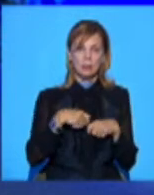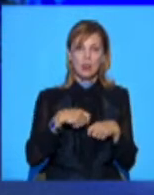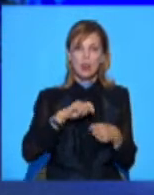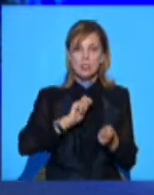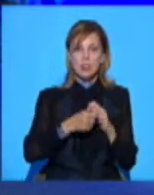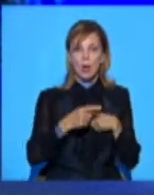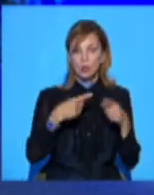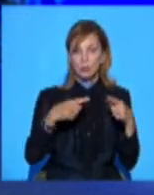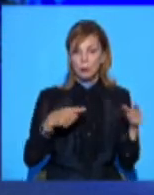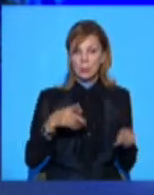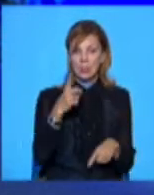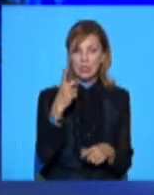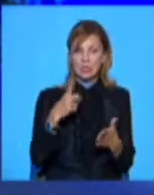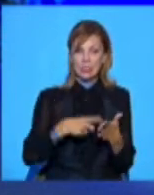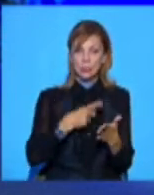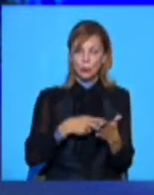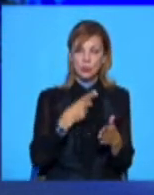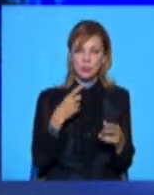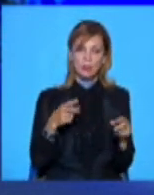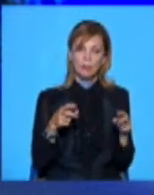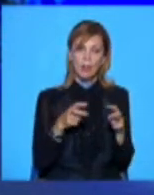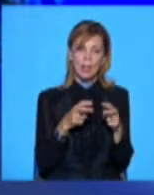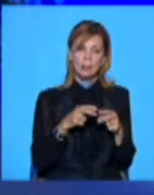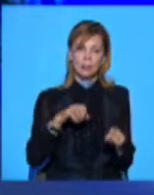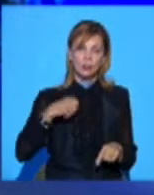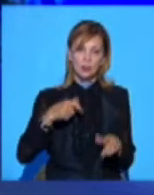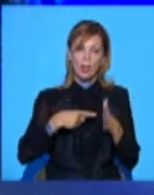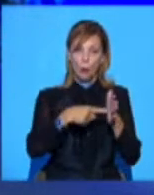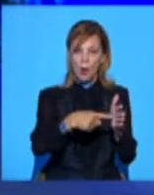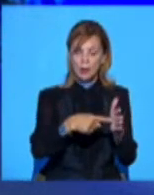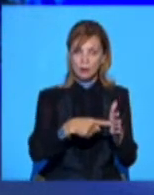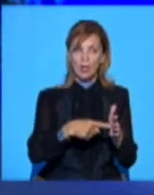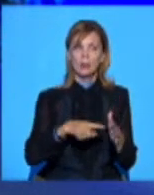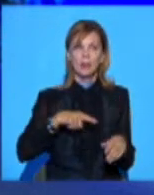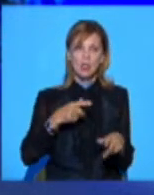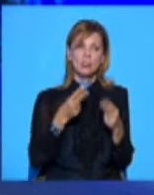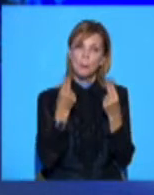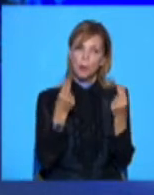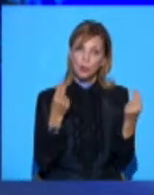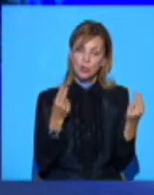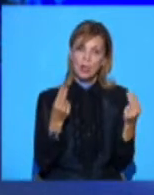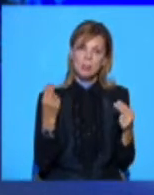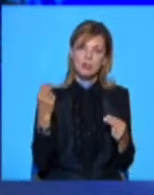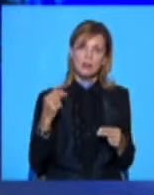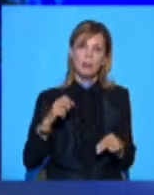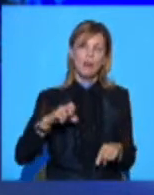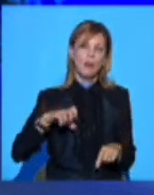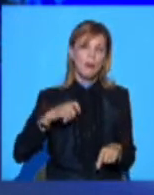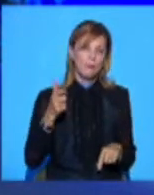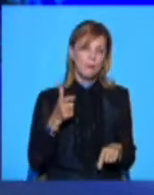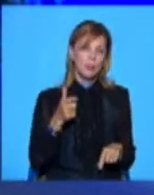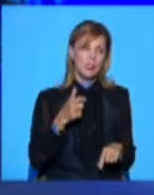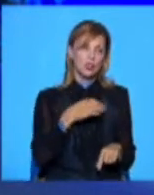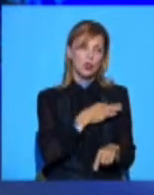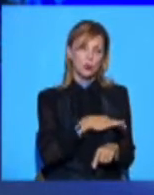electrice, tinerii au încercat să scoată în evidență aturile pentru care merită să fii student al Universității din